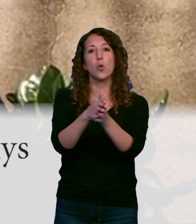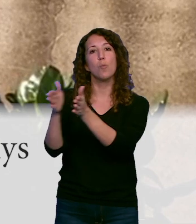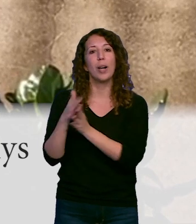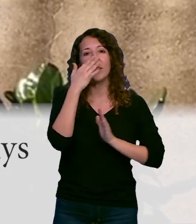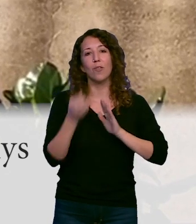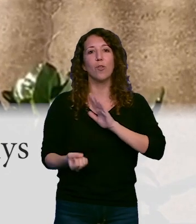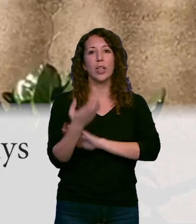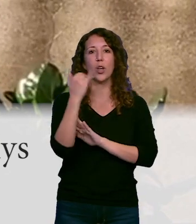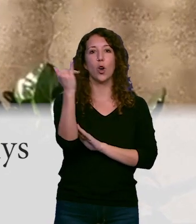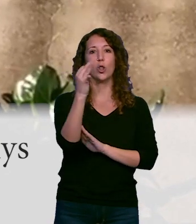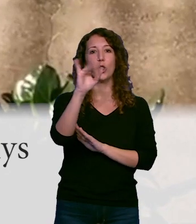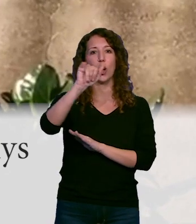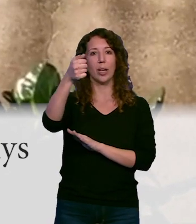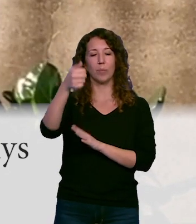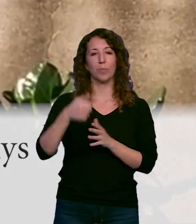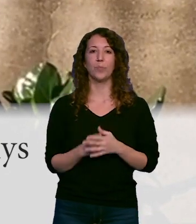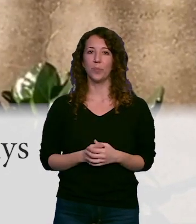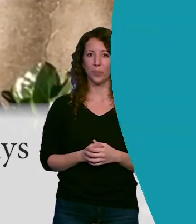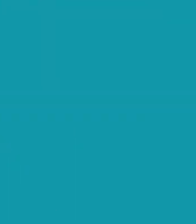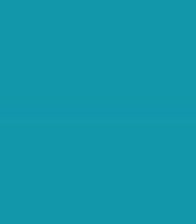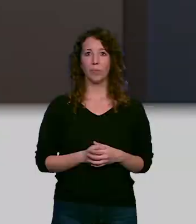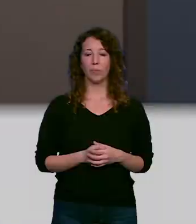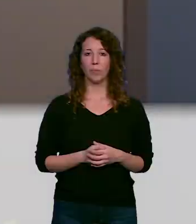us presentem els nostres companys de la Fundació Joia.